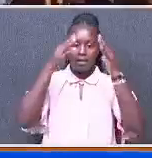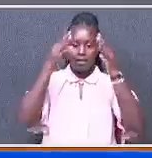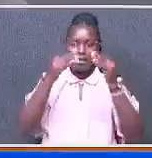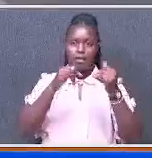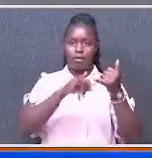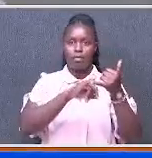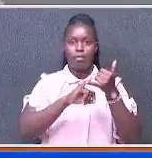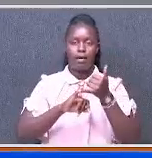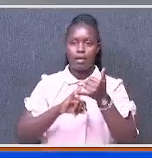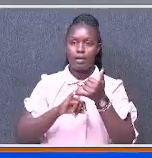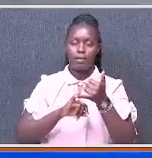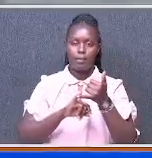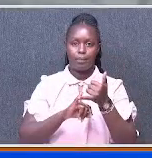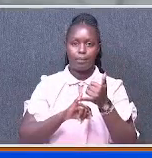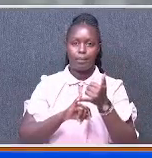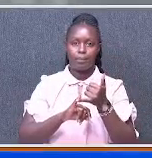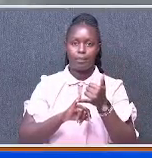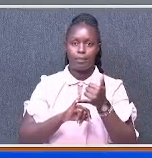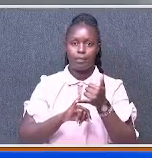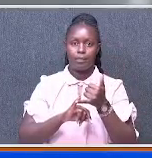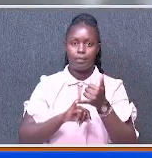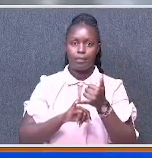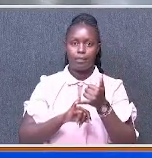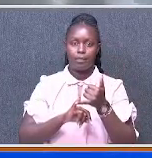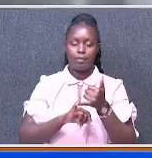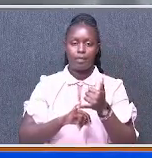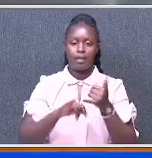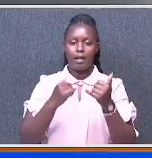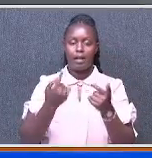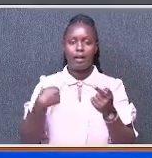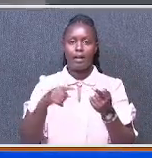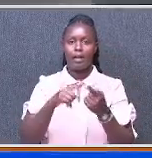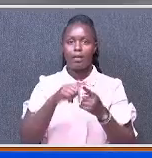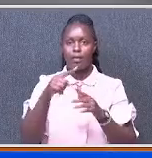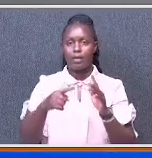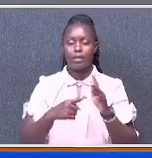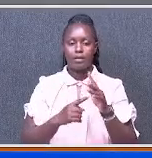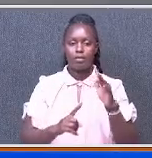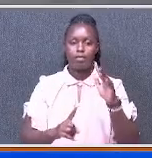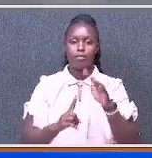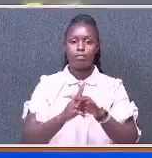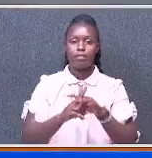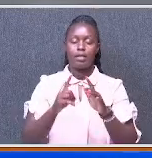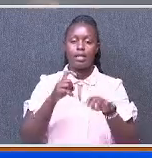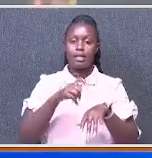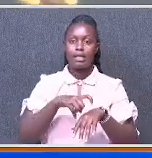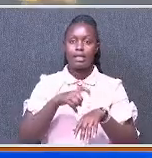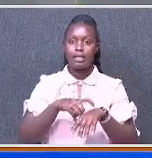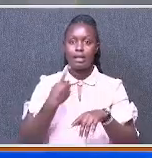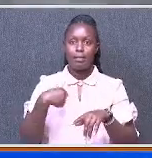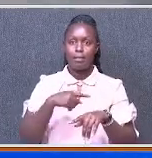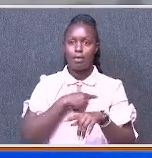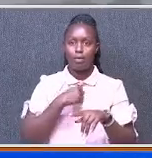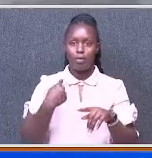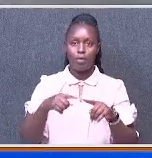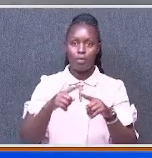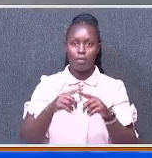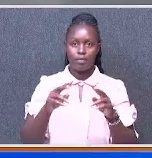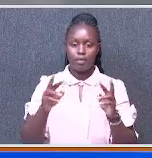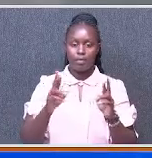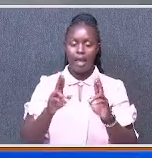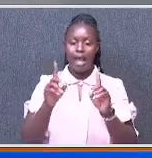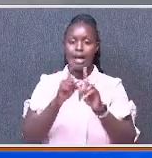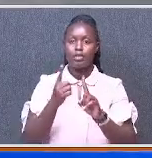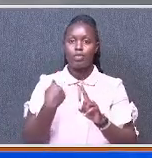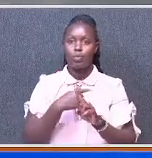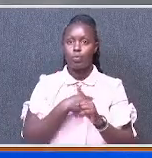off. Ni visa vingi eneo hivi metokea asa wakati huu wa likiso tulikuwa. Vile ninaongea hivi